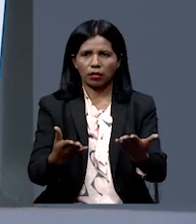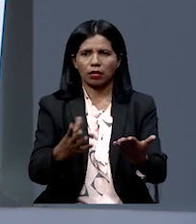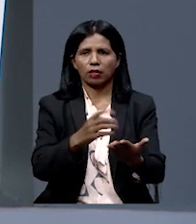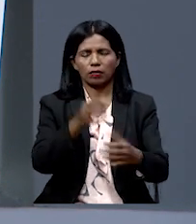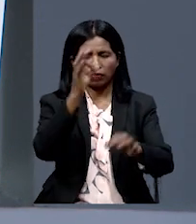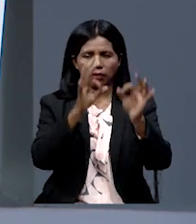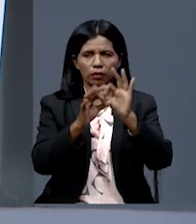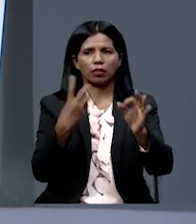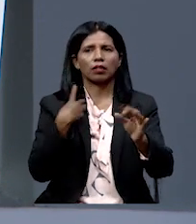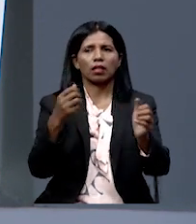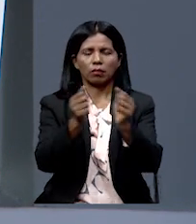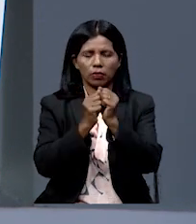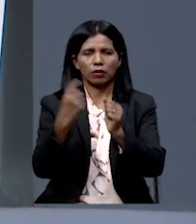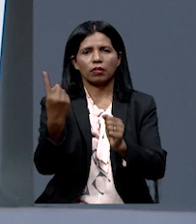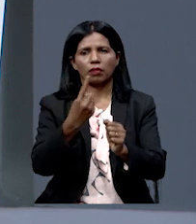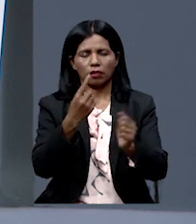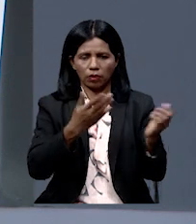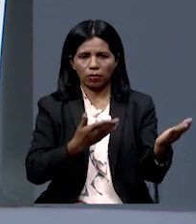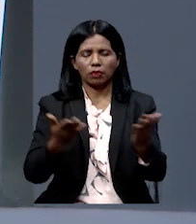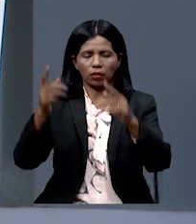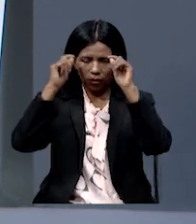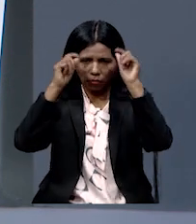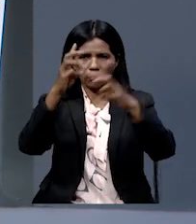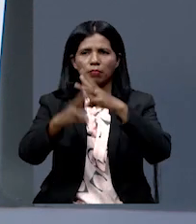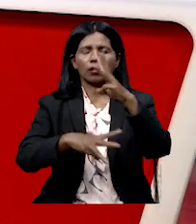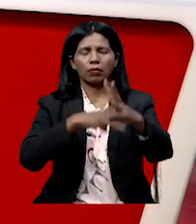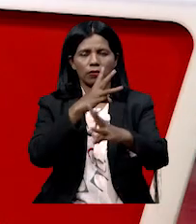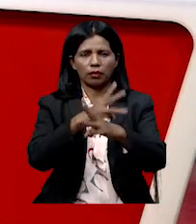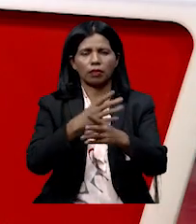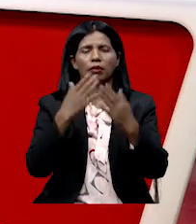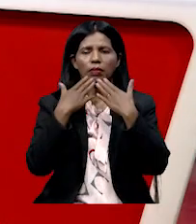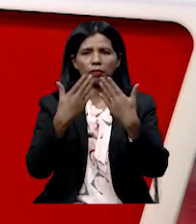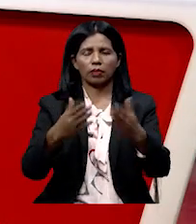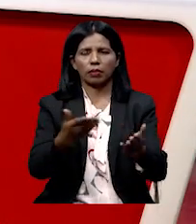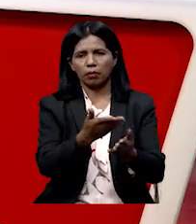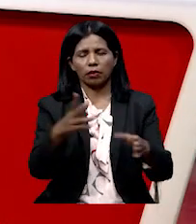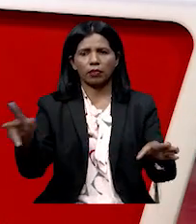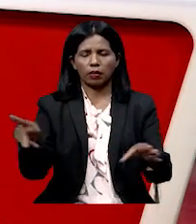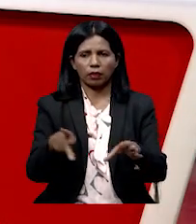fiar kata kita se hamutuk na fating Lori Timor ba mundo. Ya, Diretor, obrigado barak baita botin presensa